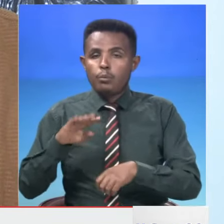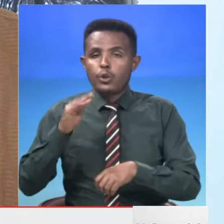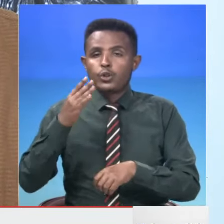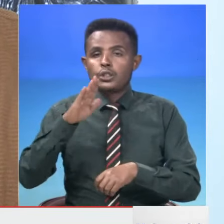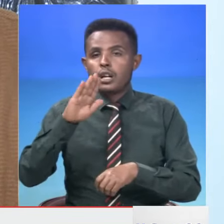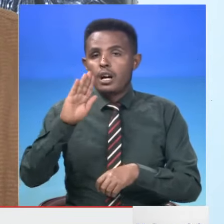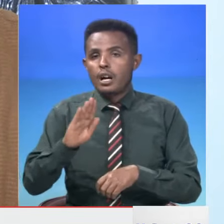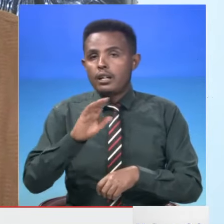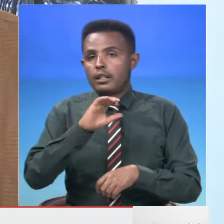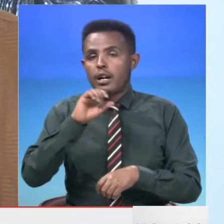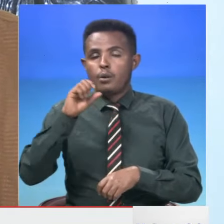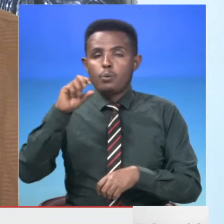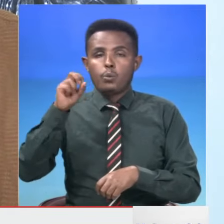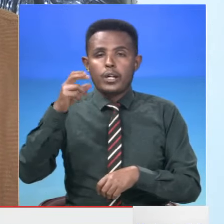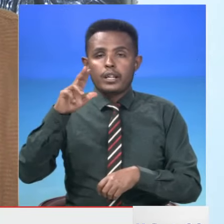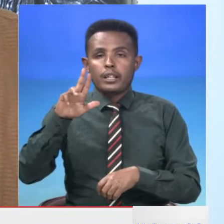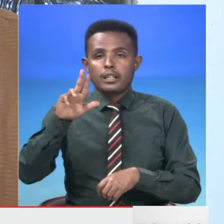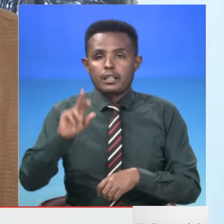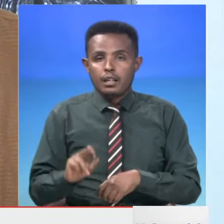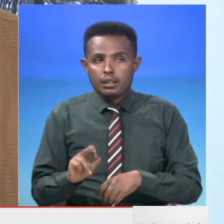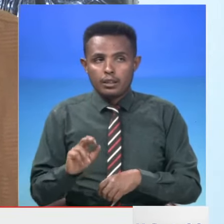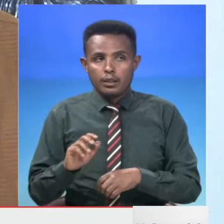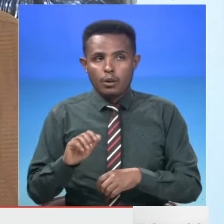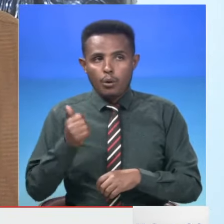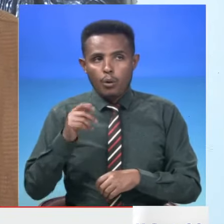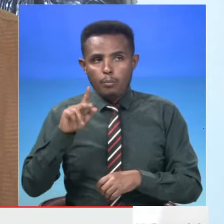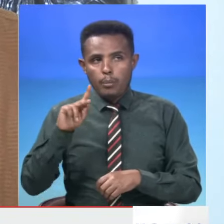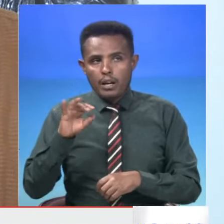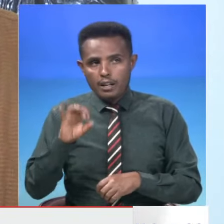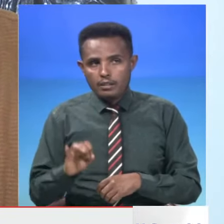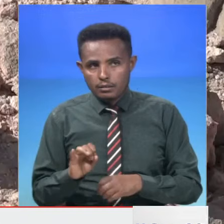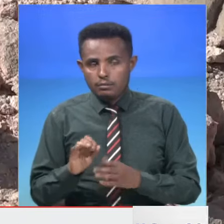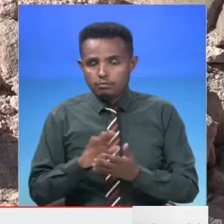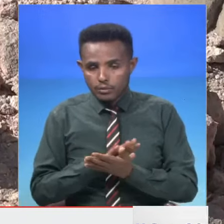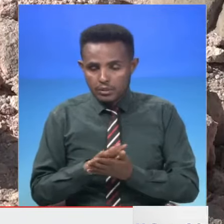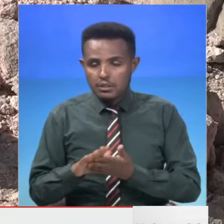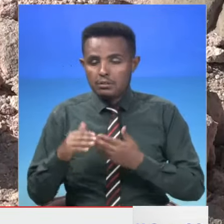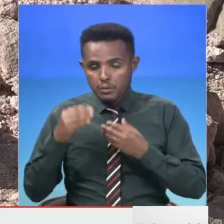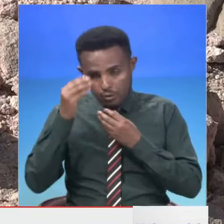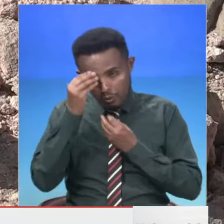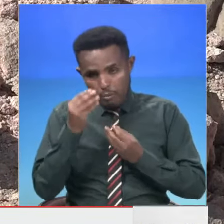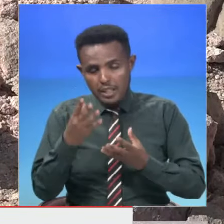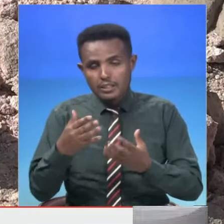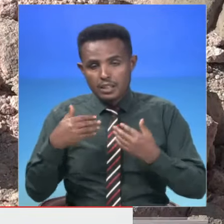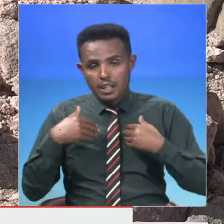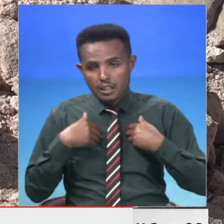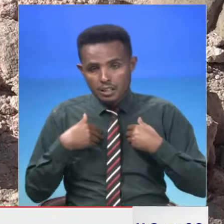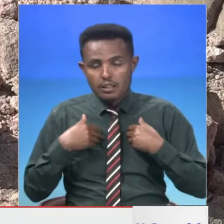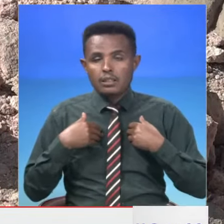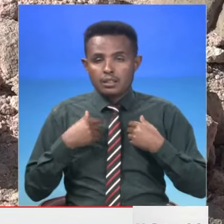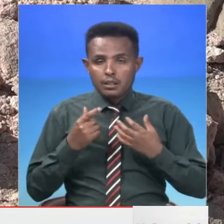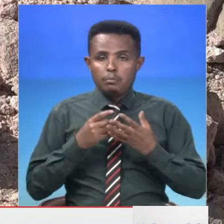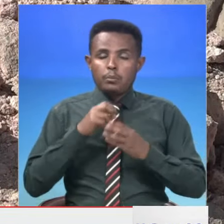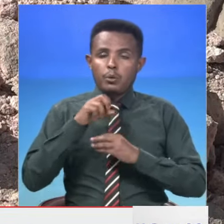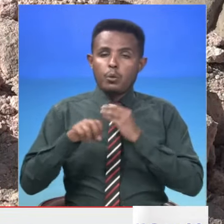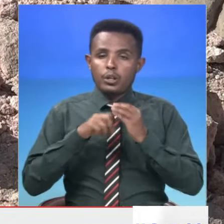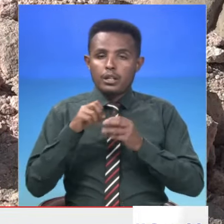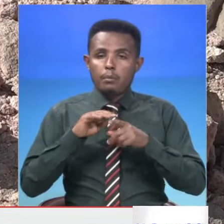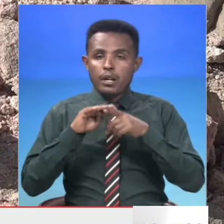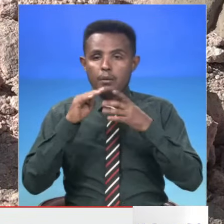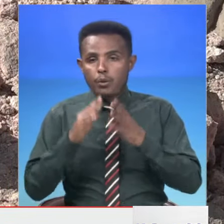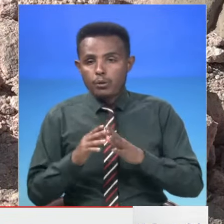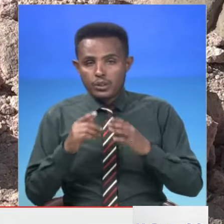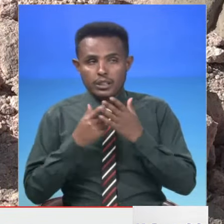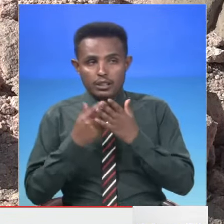ማለት ነው እዛ ላይ ጥራት ያለው ኦፓል አለ የሚል ጥቆማ ስላለን ከወረዳዎች ባለሙያዎች ላይ እንደዚህ